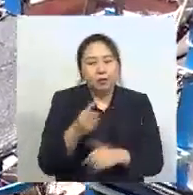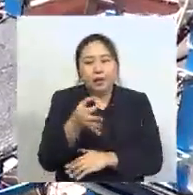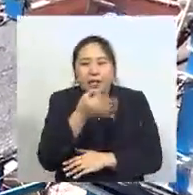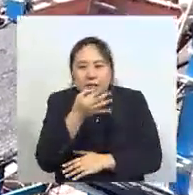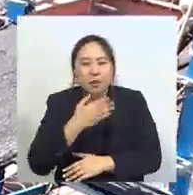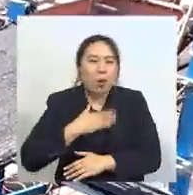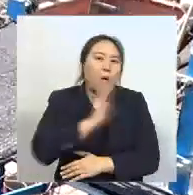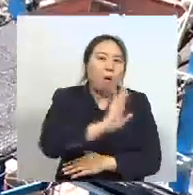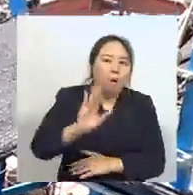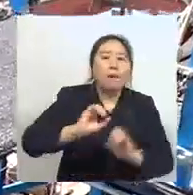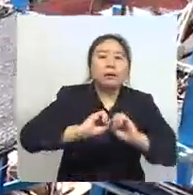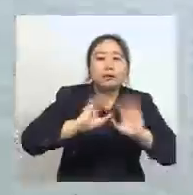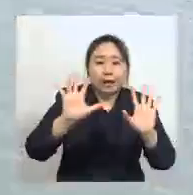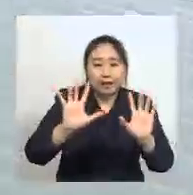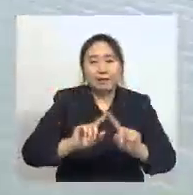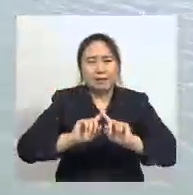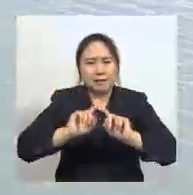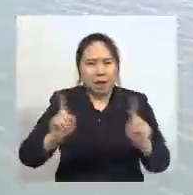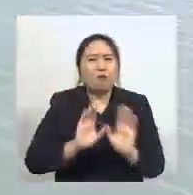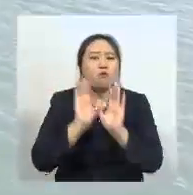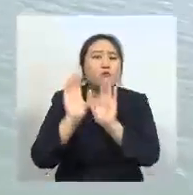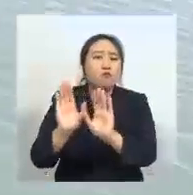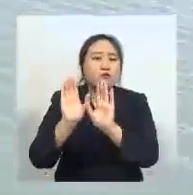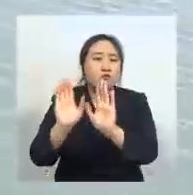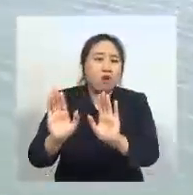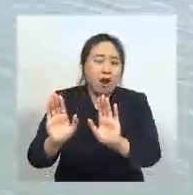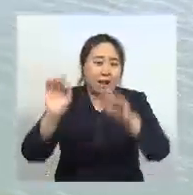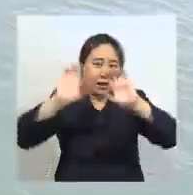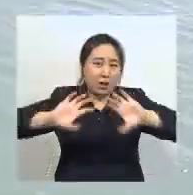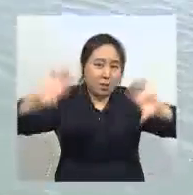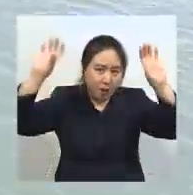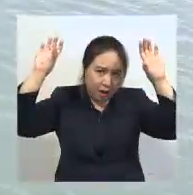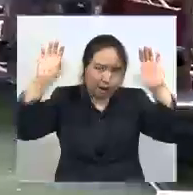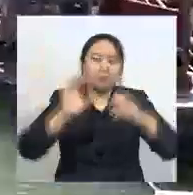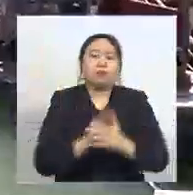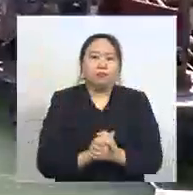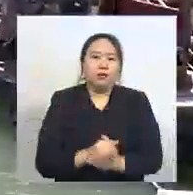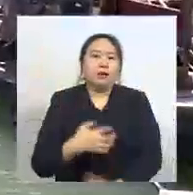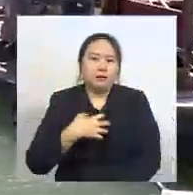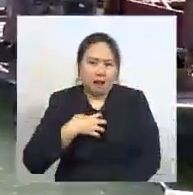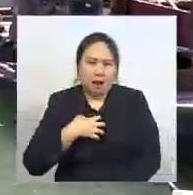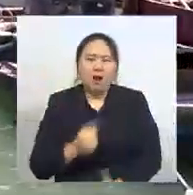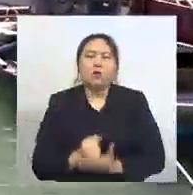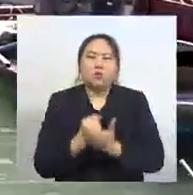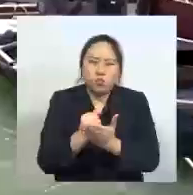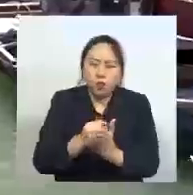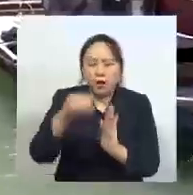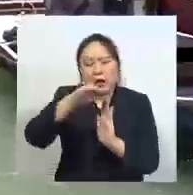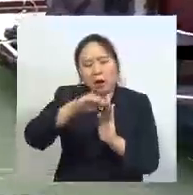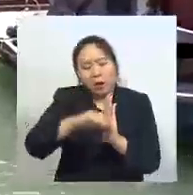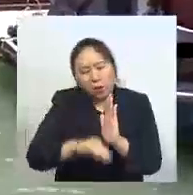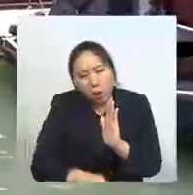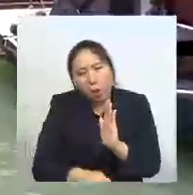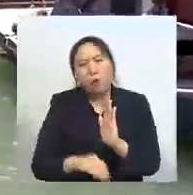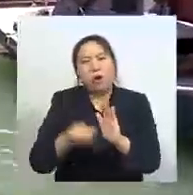อบอาชีพอีกด้วยแต่หนึ่งสิ่งที่เขาฝากมาฝากไปถึงภาครัฐเขาบอกว่าอยากให้ช่วยลดขั้นตอนให้หน่อยโดยเฉพาะเรื่อง